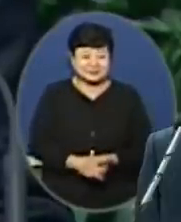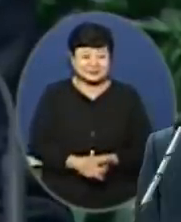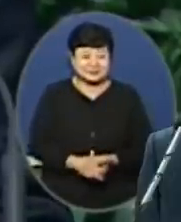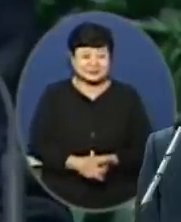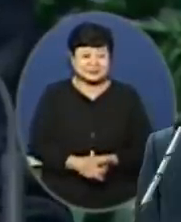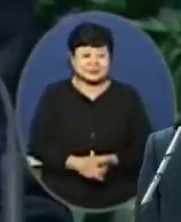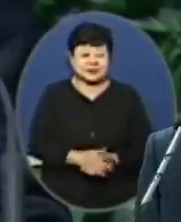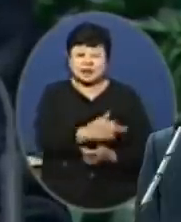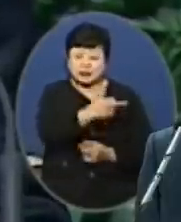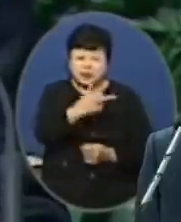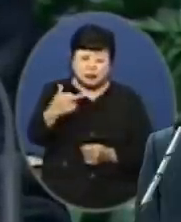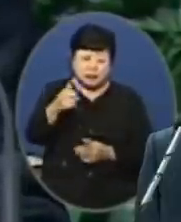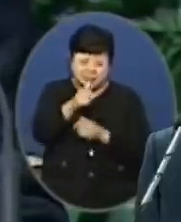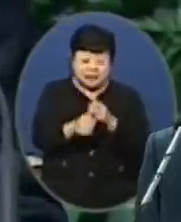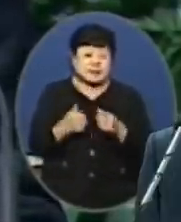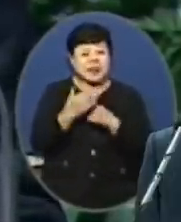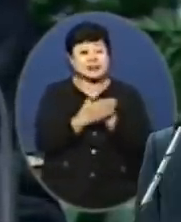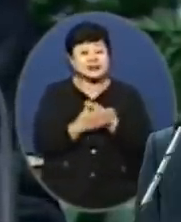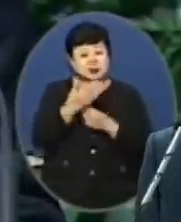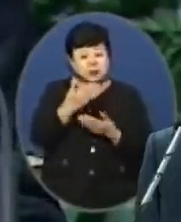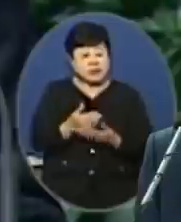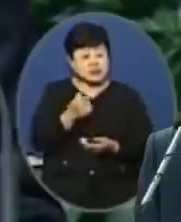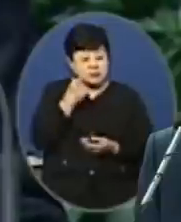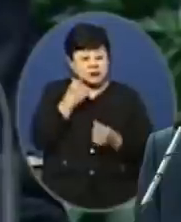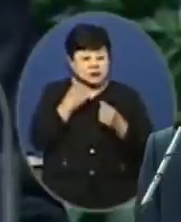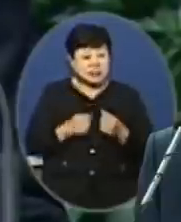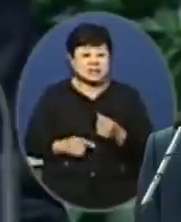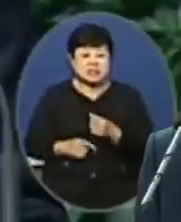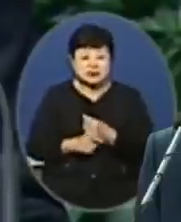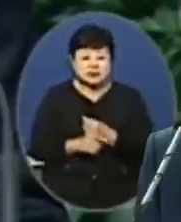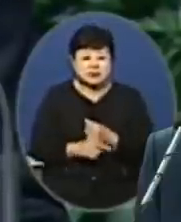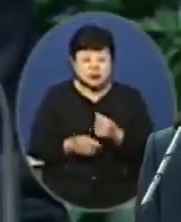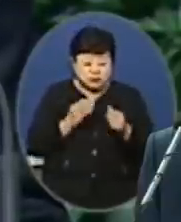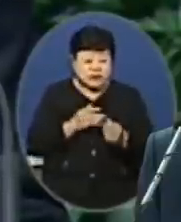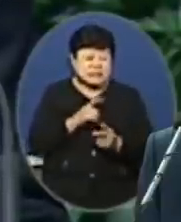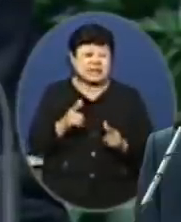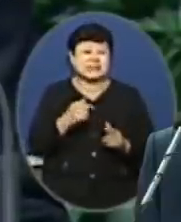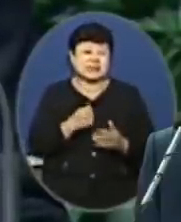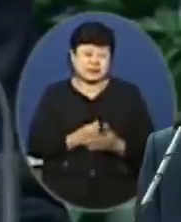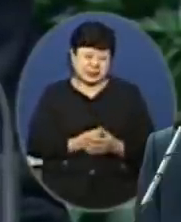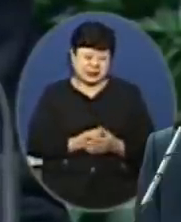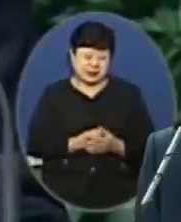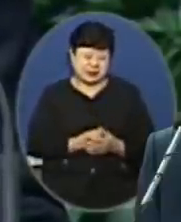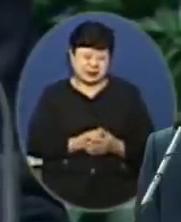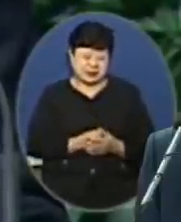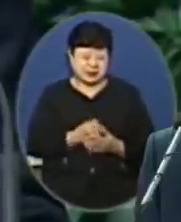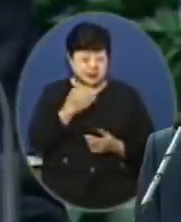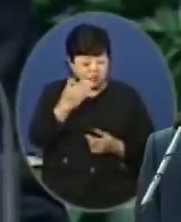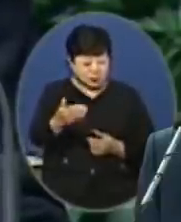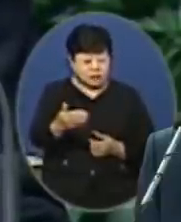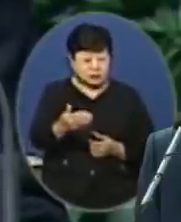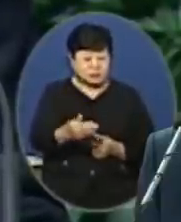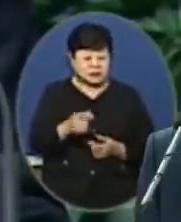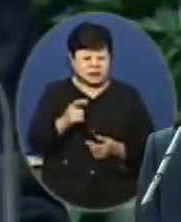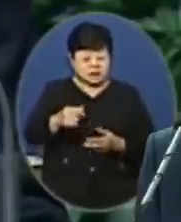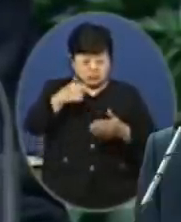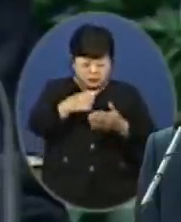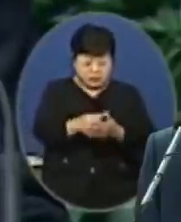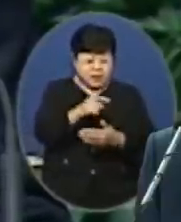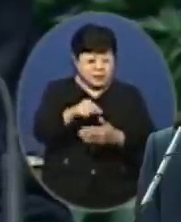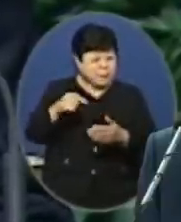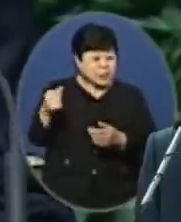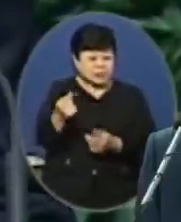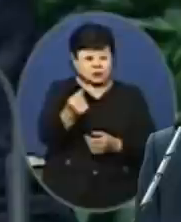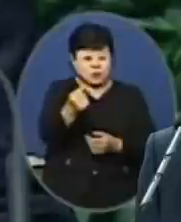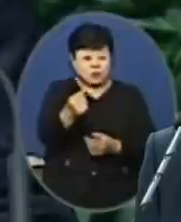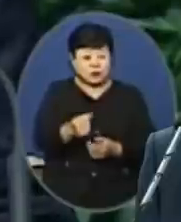우리가 너무나 하나님의 은총을 받지 못하고 사는 이유는 구하지 않기 때문인 것입니다. 여러분이 강하고 담대한 마음을